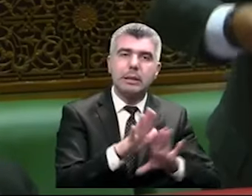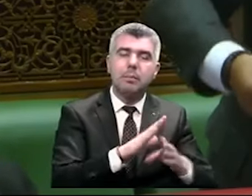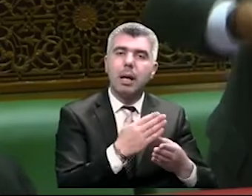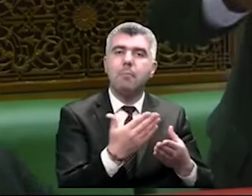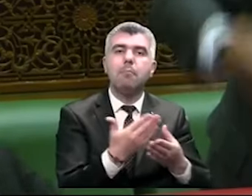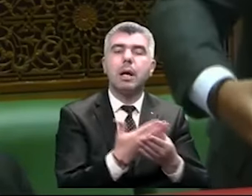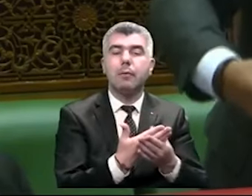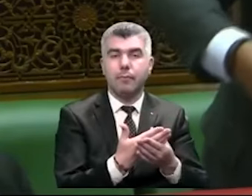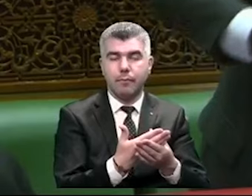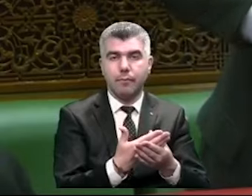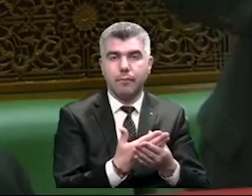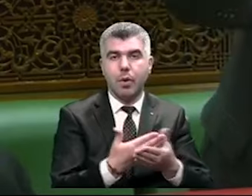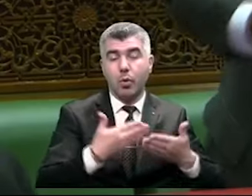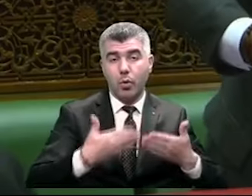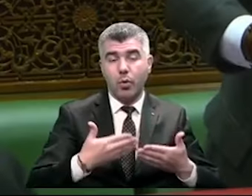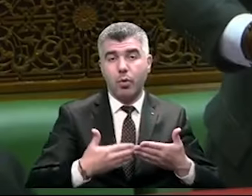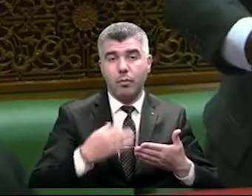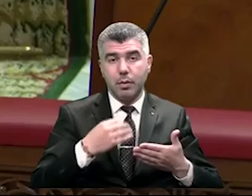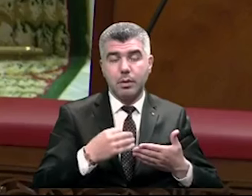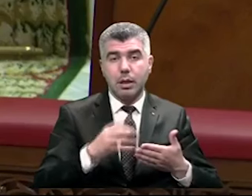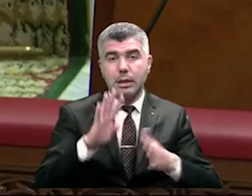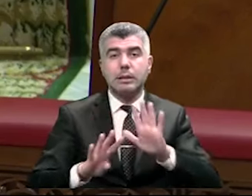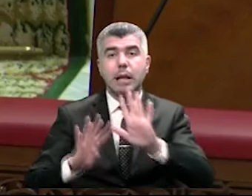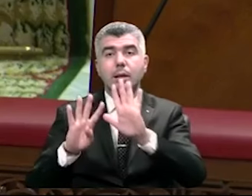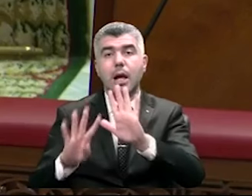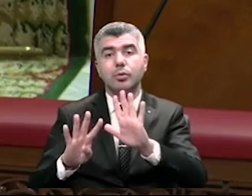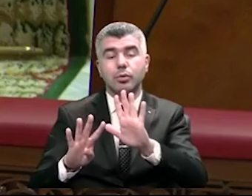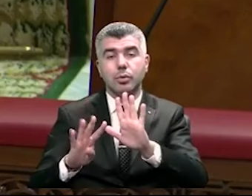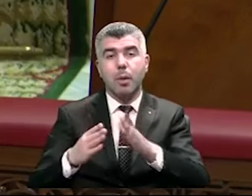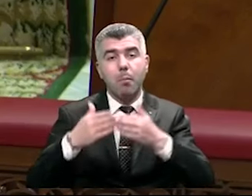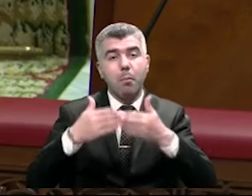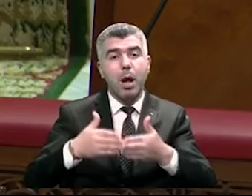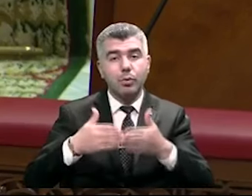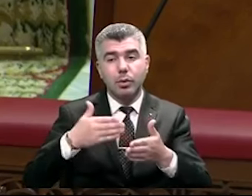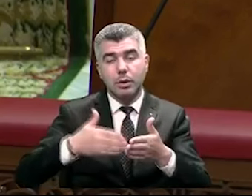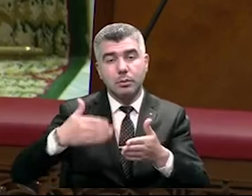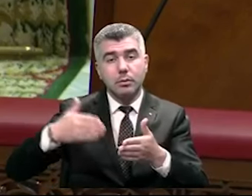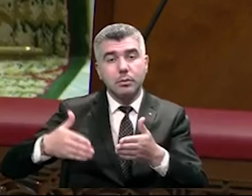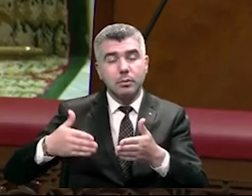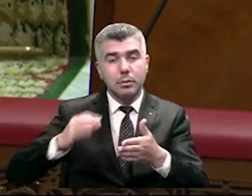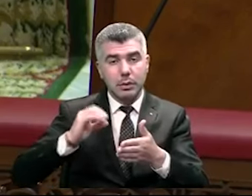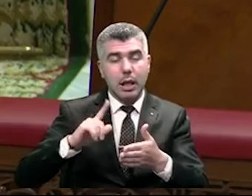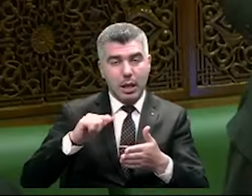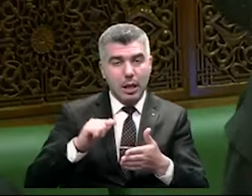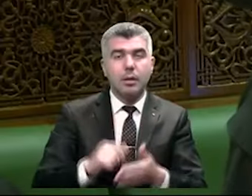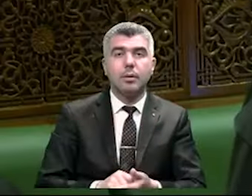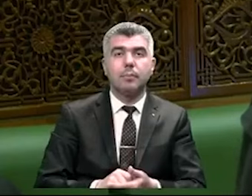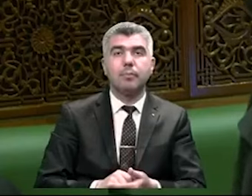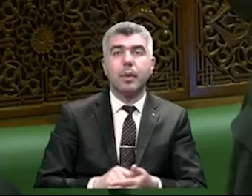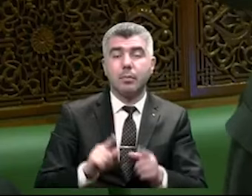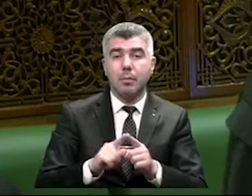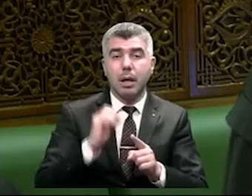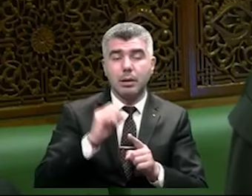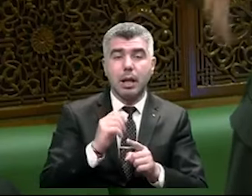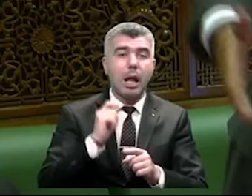لان كنشوف بان اليوم العالم المغربي 19 الباخره اليوم المتواجده في واحد المجموعه ديال الموانئ المغربيه هناك ميناء راس الماء